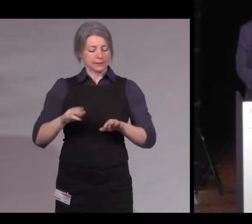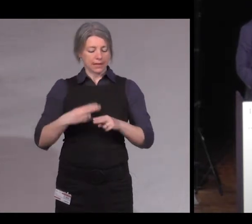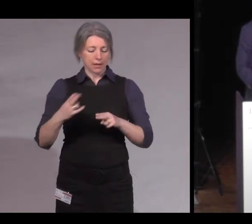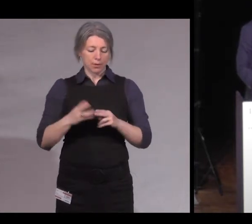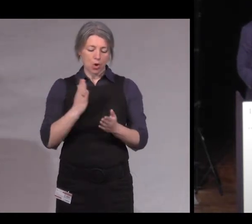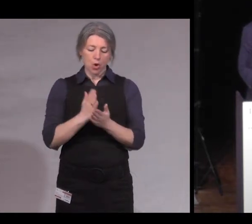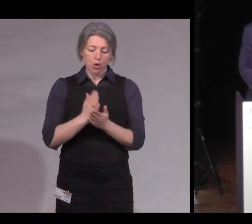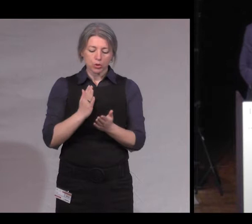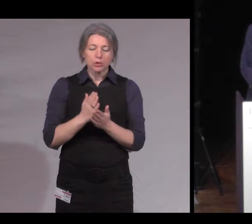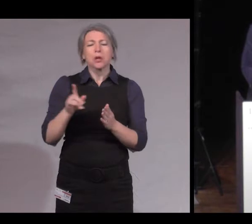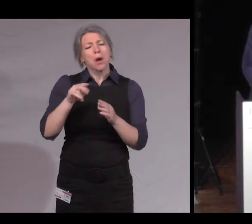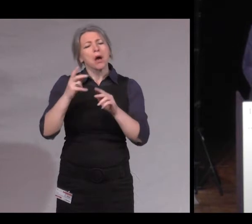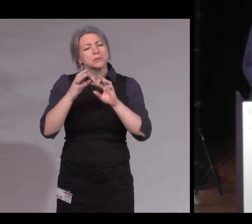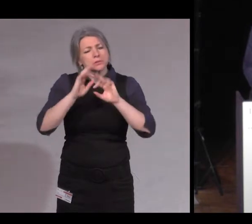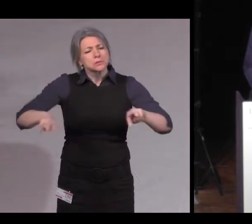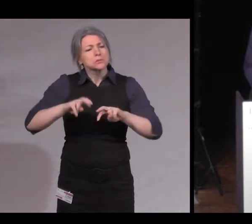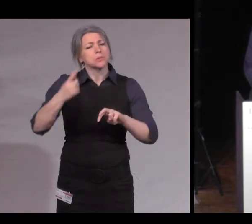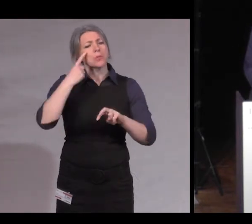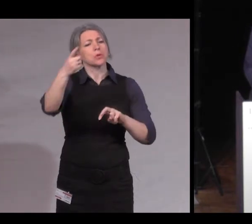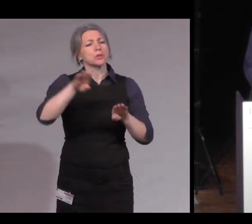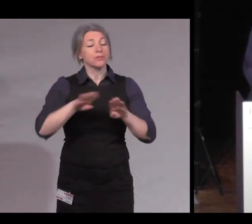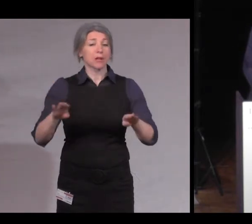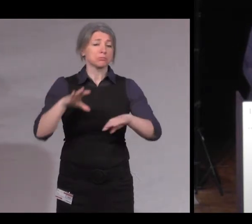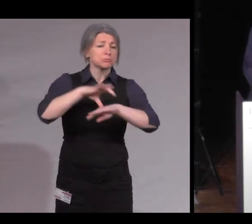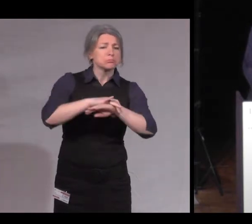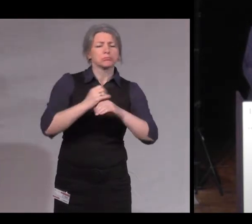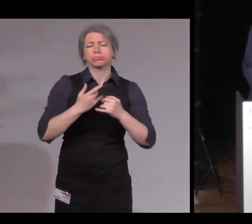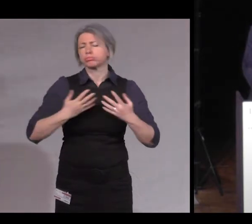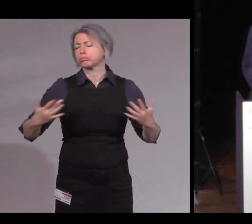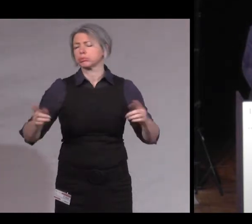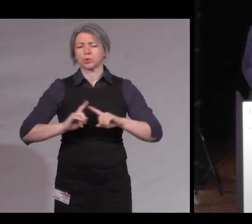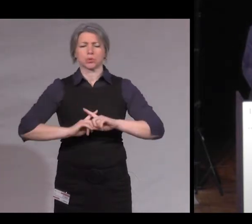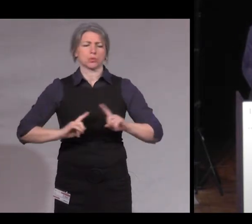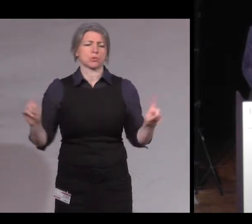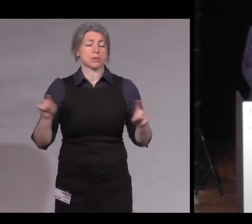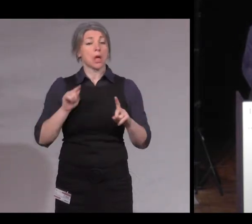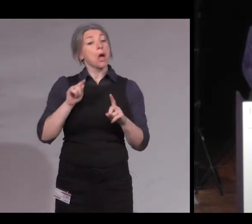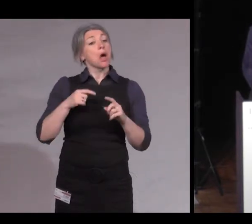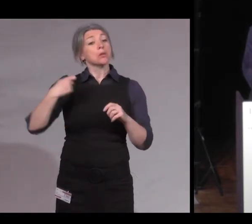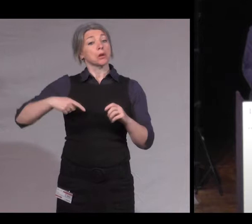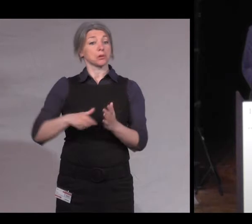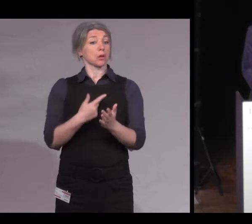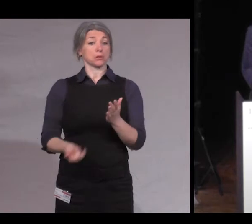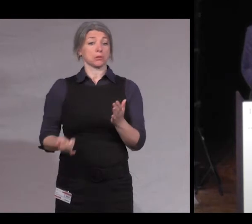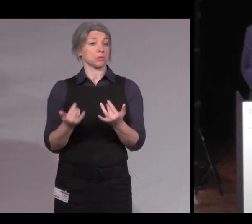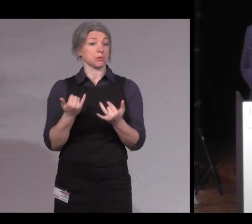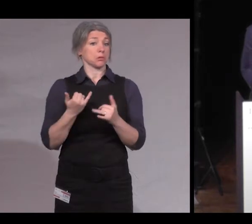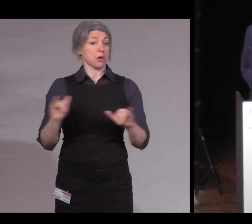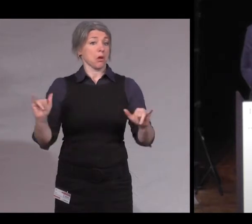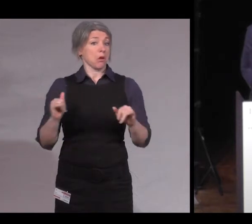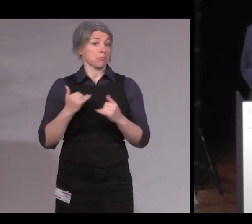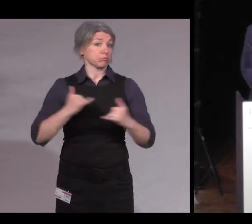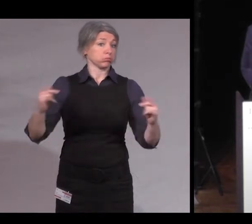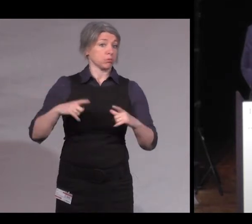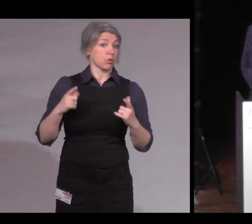Všichni známe nositelné technologie, náramky, v současné době tyto poměrně lacené technologie, připravené super, se dají